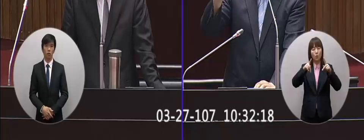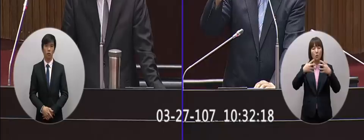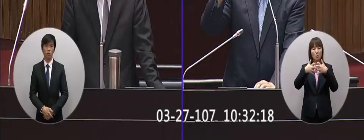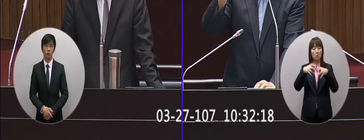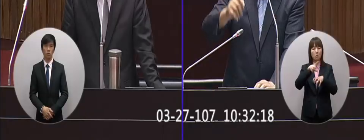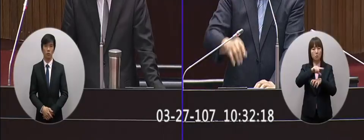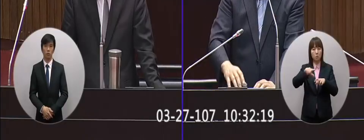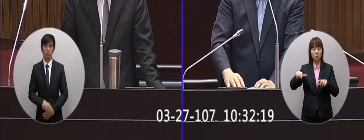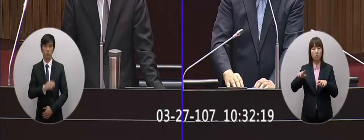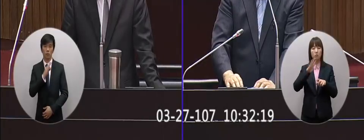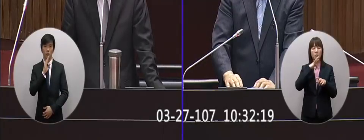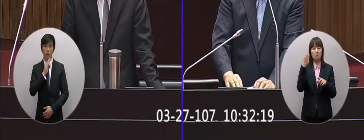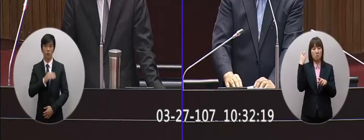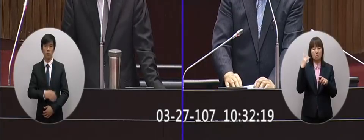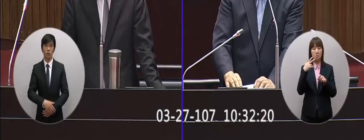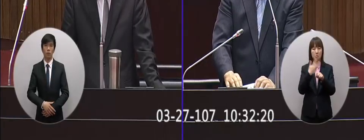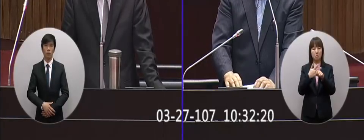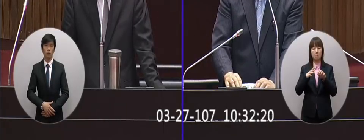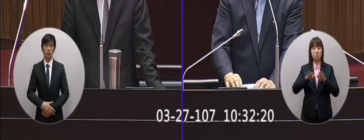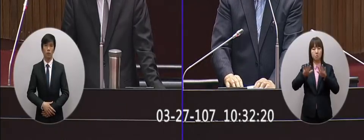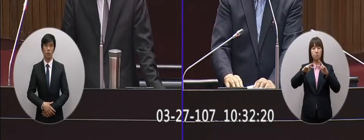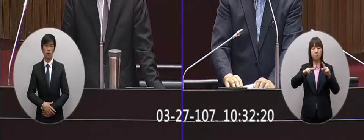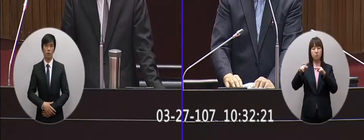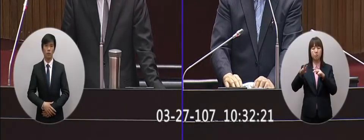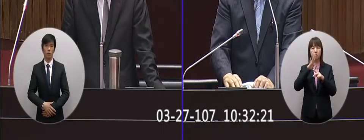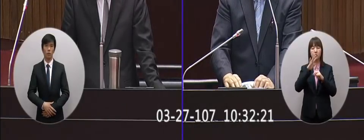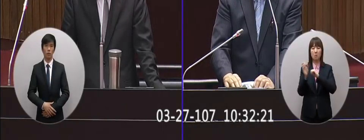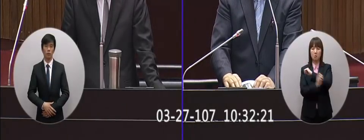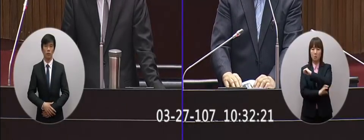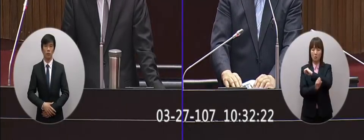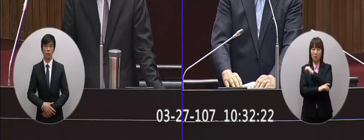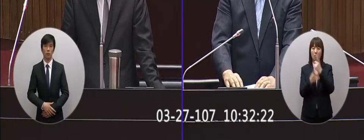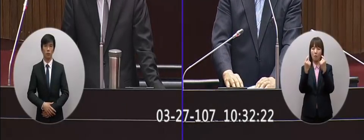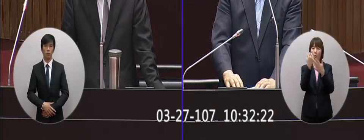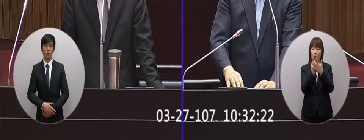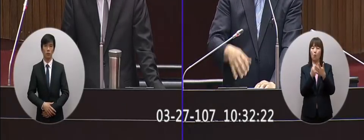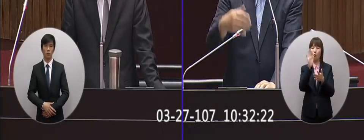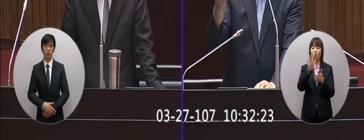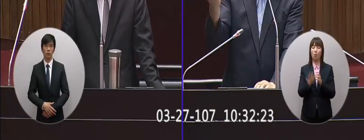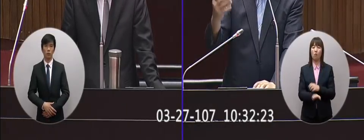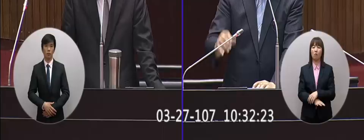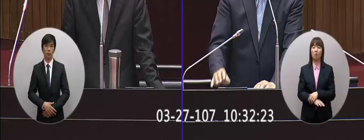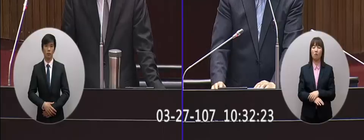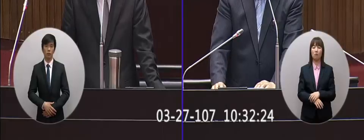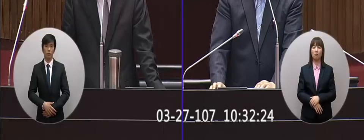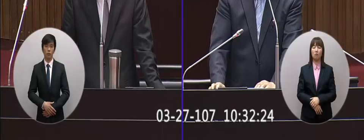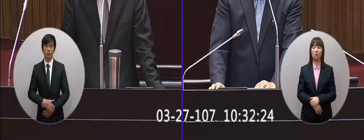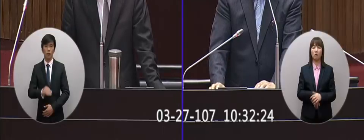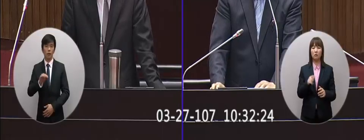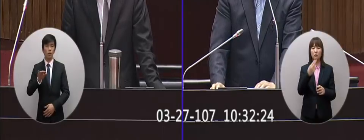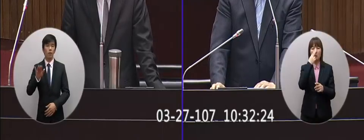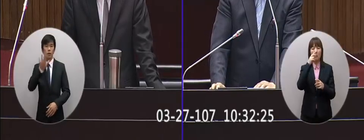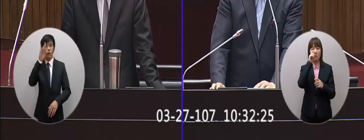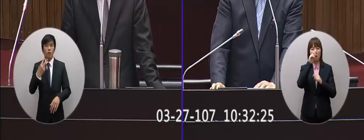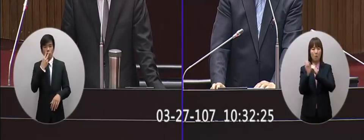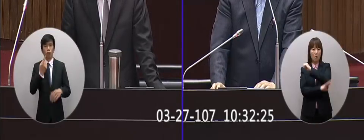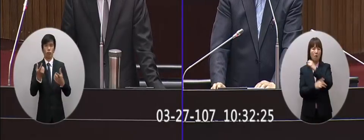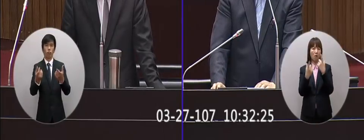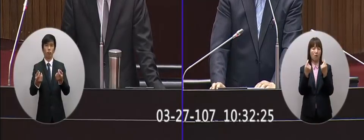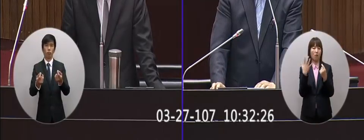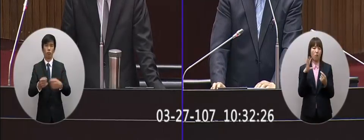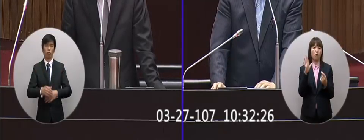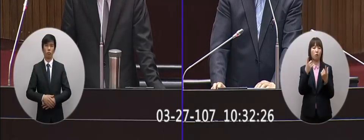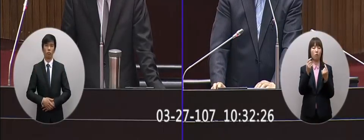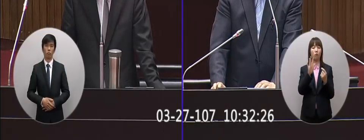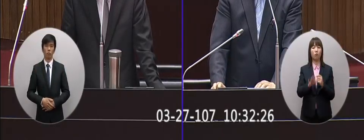置、哦、所谓的先进的装置，排碳必然还是存在、哦、排放 天然气也一样啊， 还是存在。